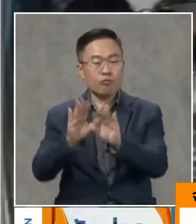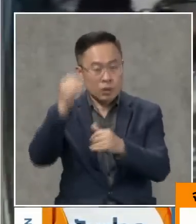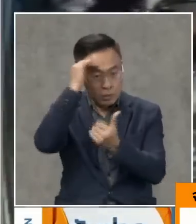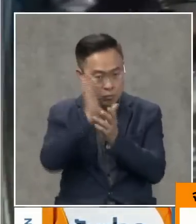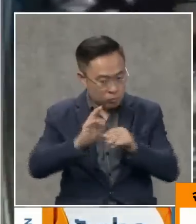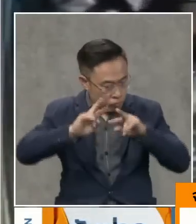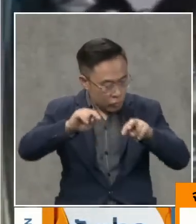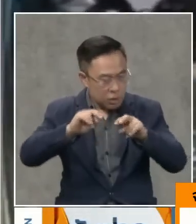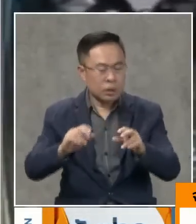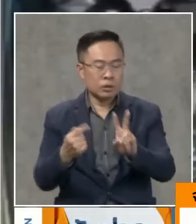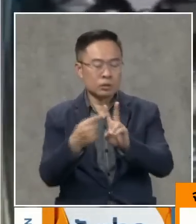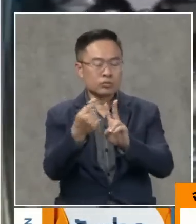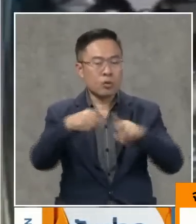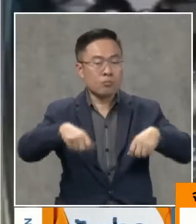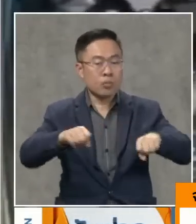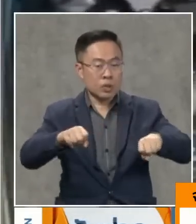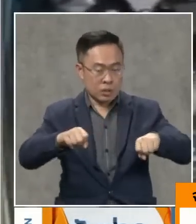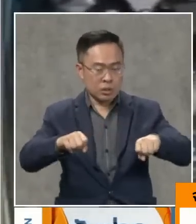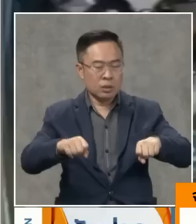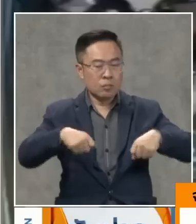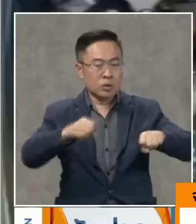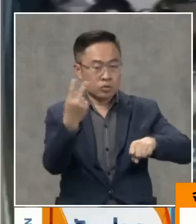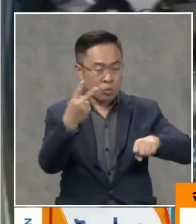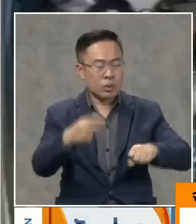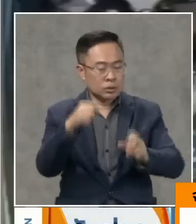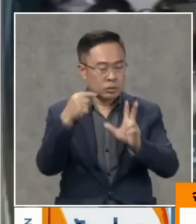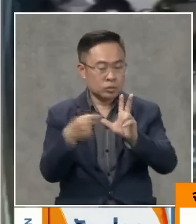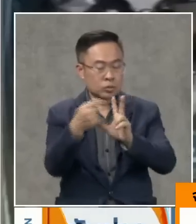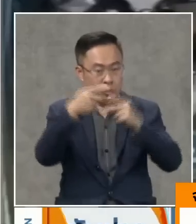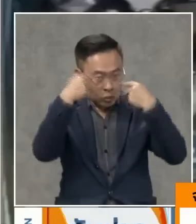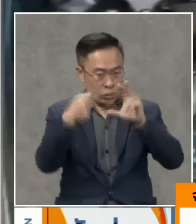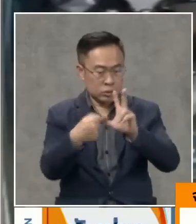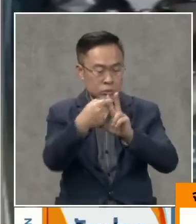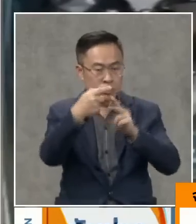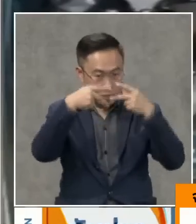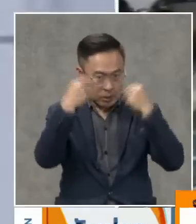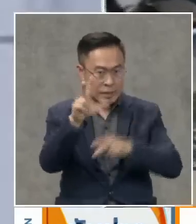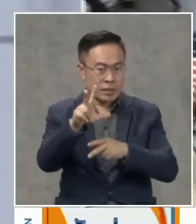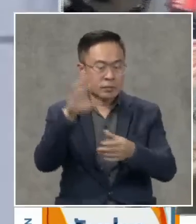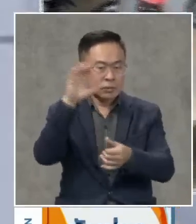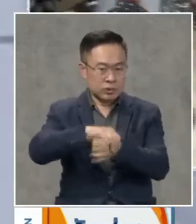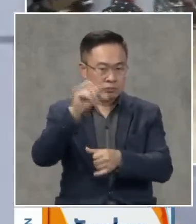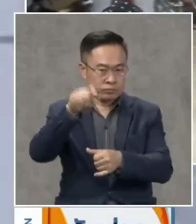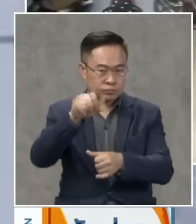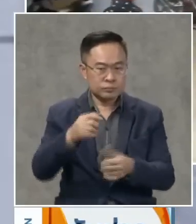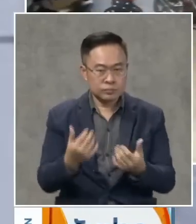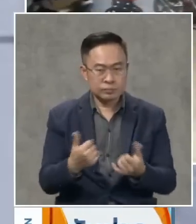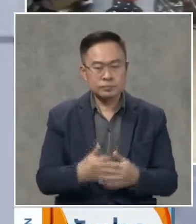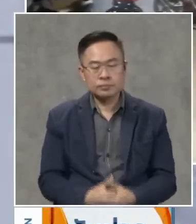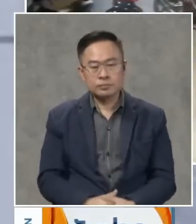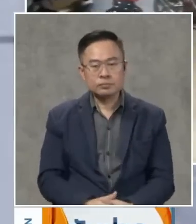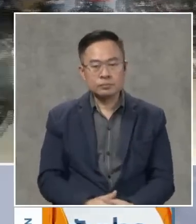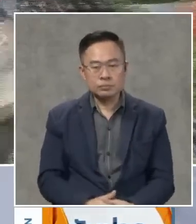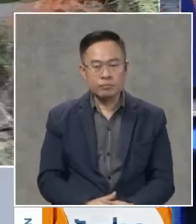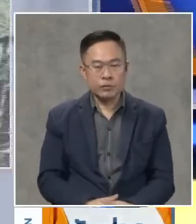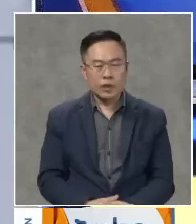มทั้งตัวคนร้ายมาดำเนินคดีต่อไปค่ะ ค่ะนี่นะคะช่วงนี้ก็ระมัดระวังทรัพย์สินกันหน่อยนะ ใช่ค่ะ เอาลงมือดีกันต่อนะคะจะ